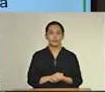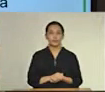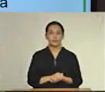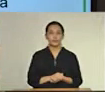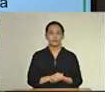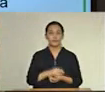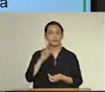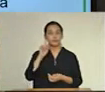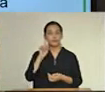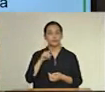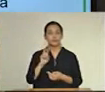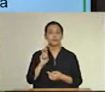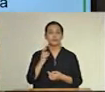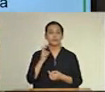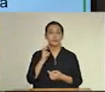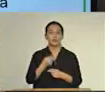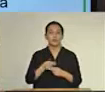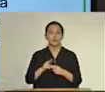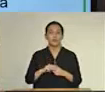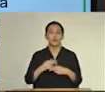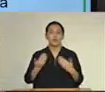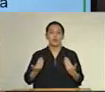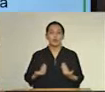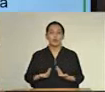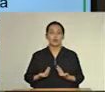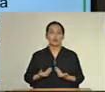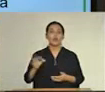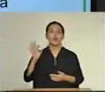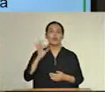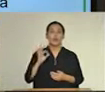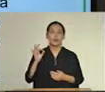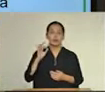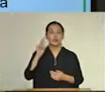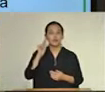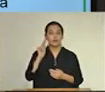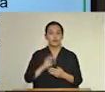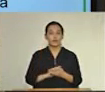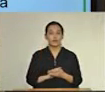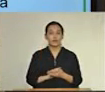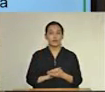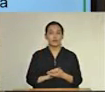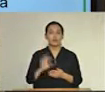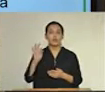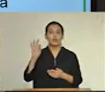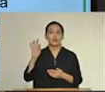Bizga ma'lumki, biologiya bu hayot haqidagi fandir. Biologiyaning obyekti esa